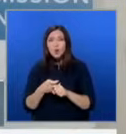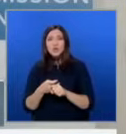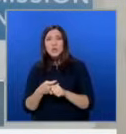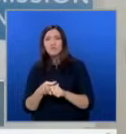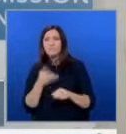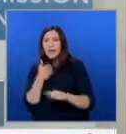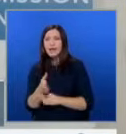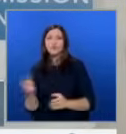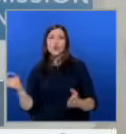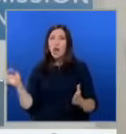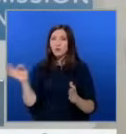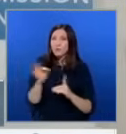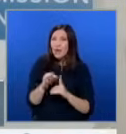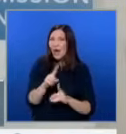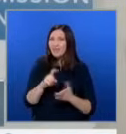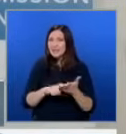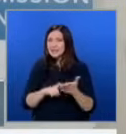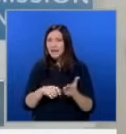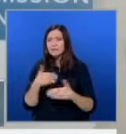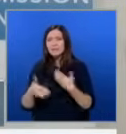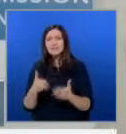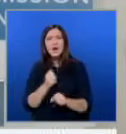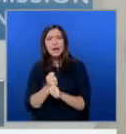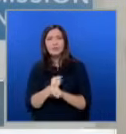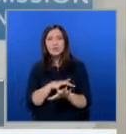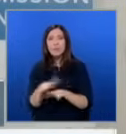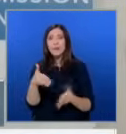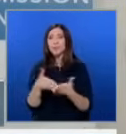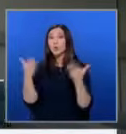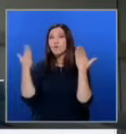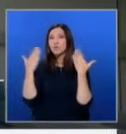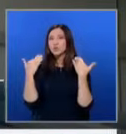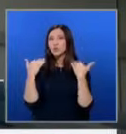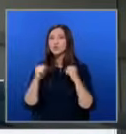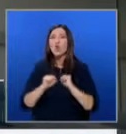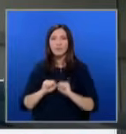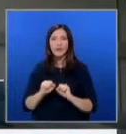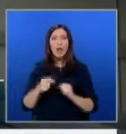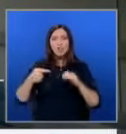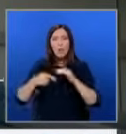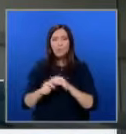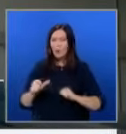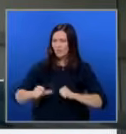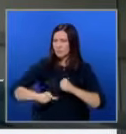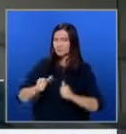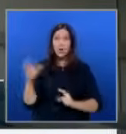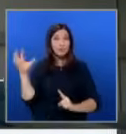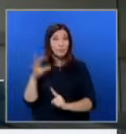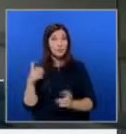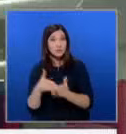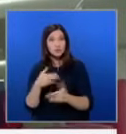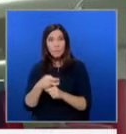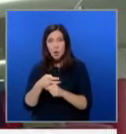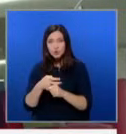ударена директно, а не да е засегната вследствие на работата на системите за противовъздушна отбрана. Дълбокото си възмущение от нападението